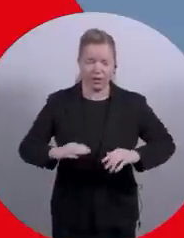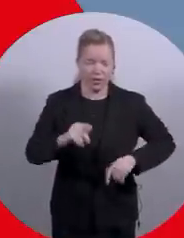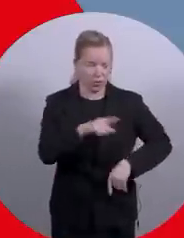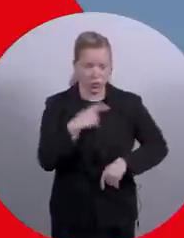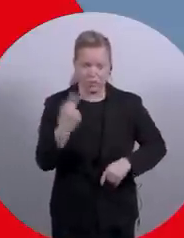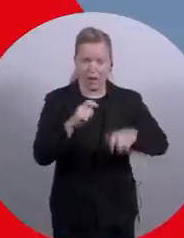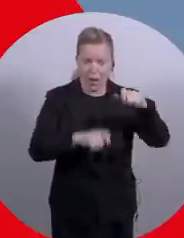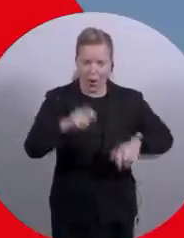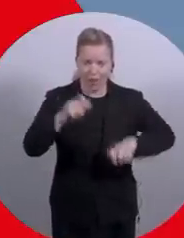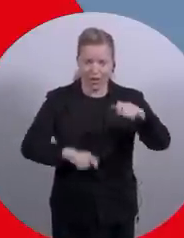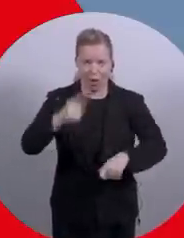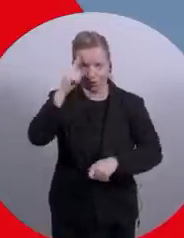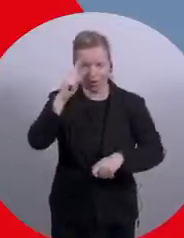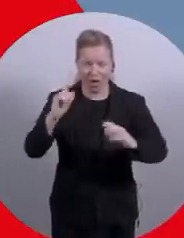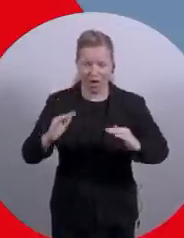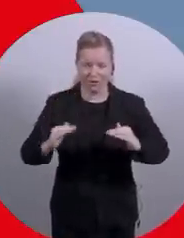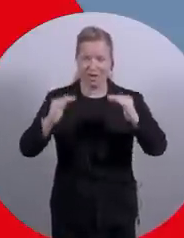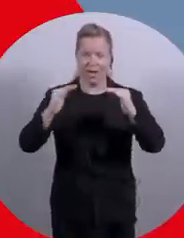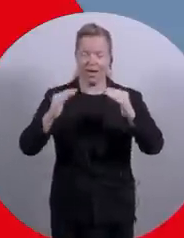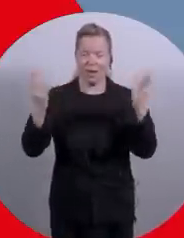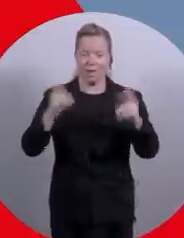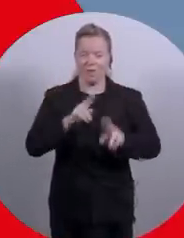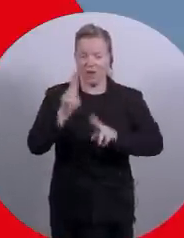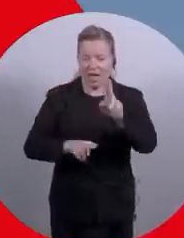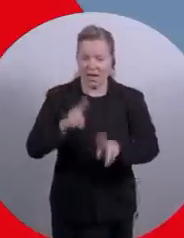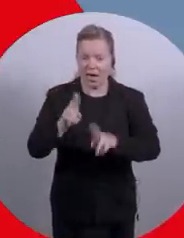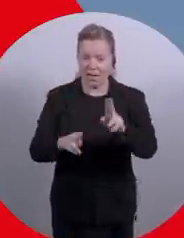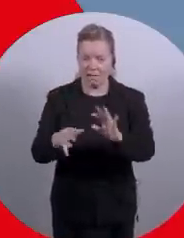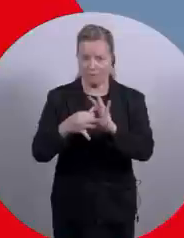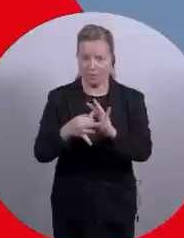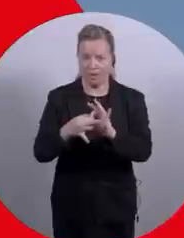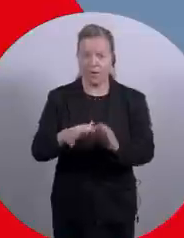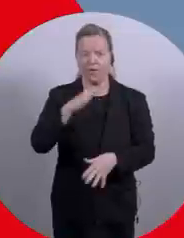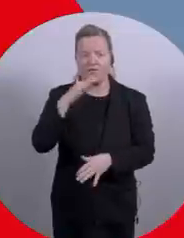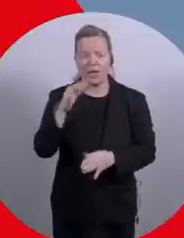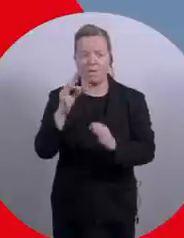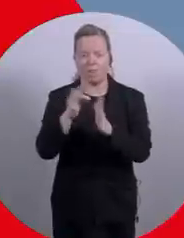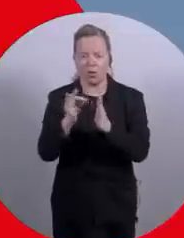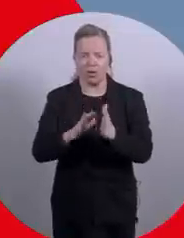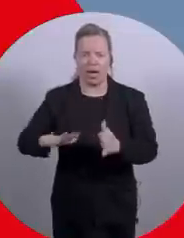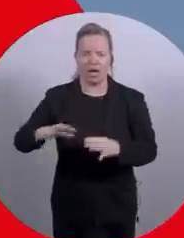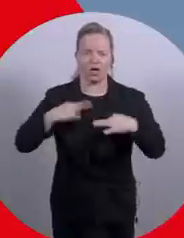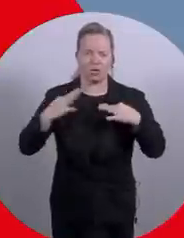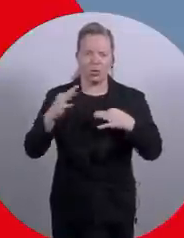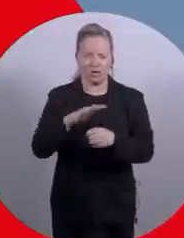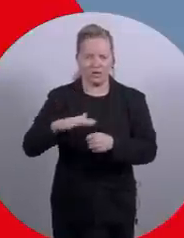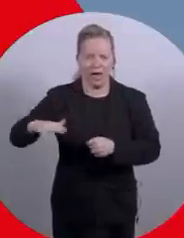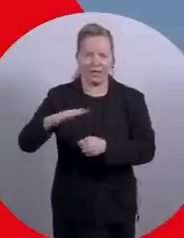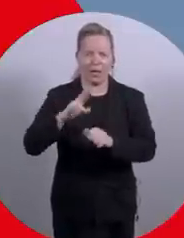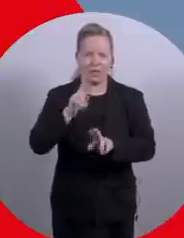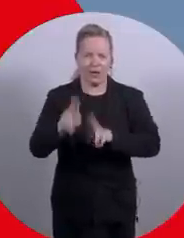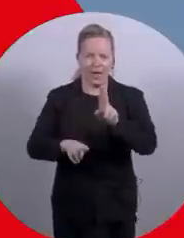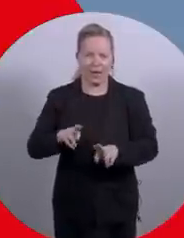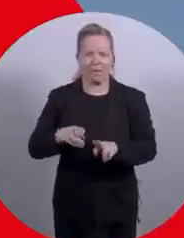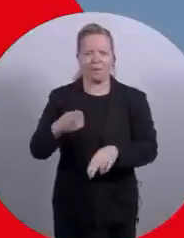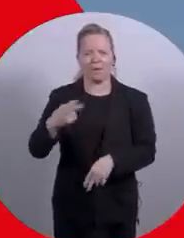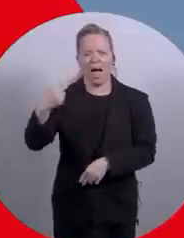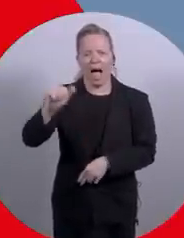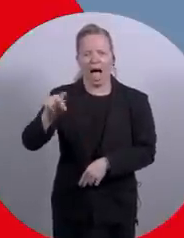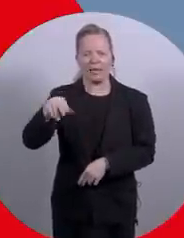Leuten ausgedacht was geht es in der Pflege da bin ich mit vielen Punkten im Gesundheitswesen und in der Pflege sicherlich mit dem